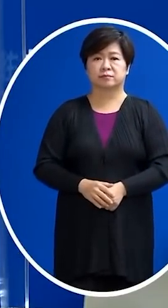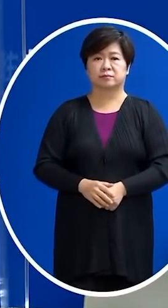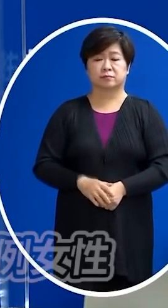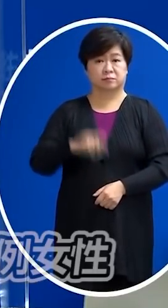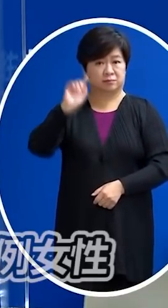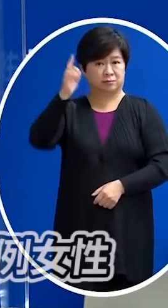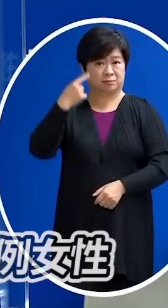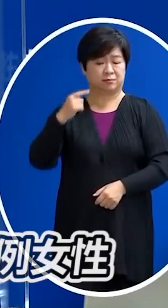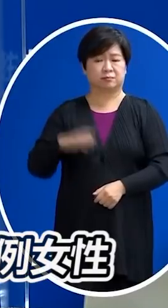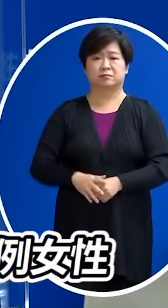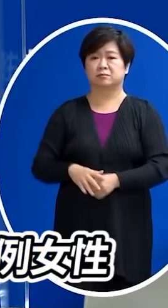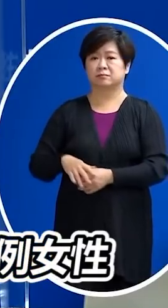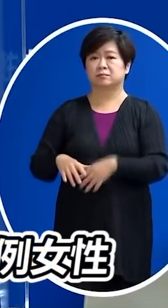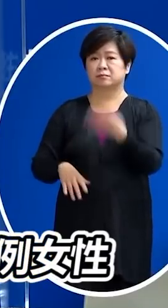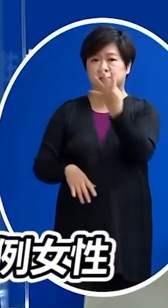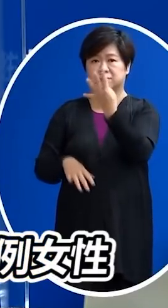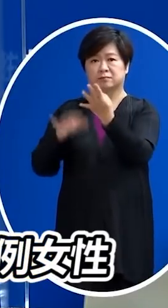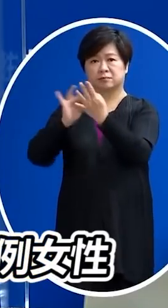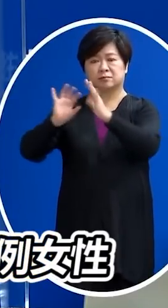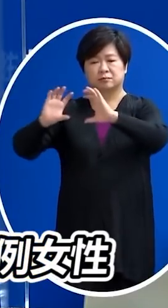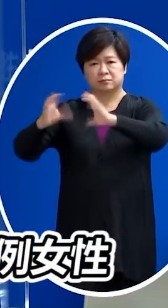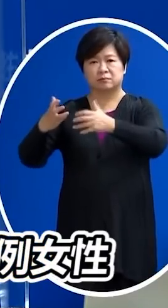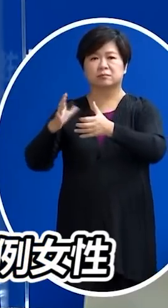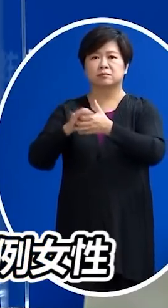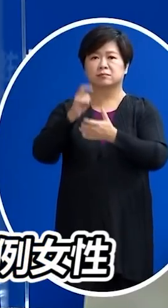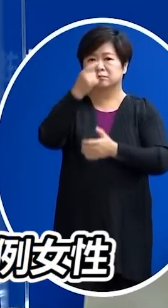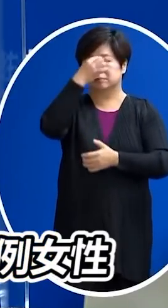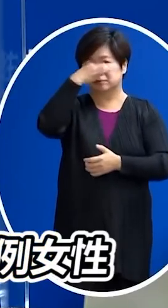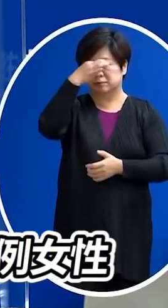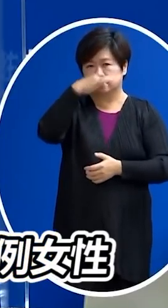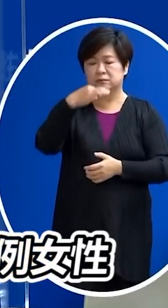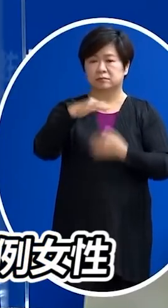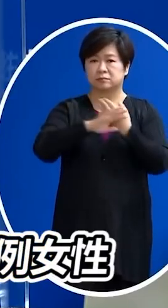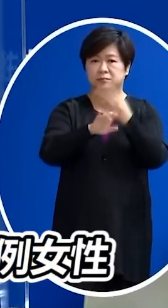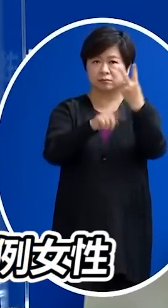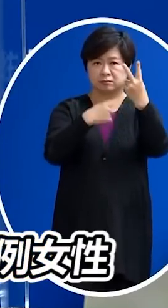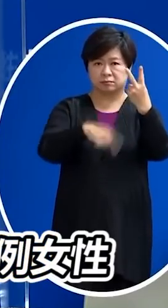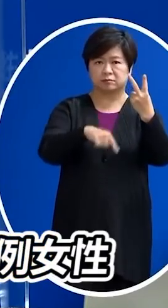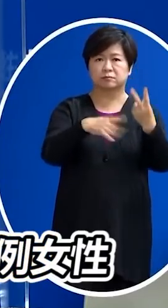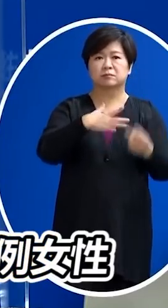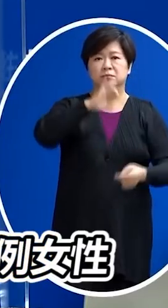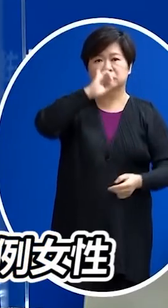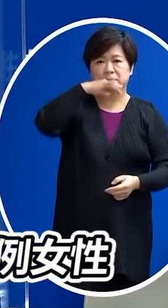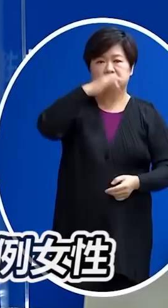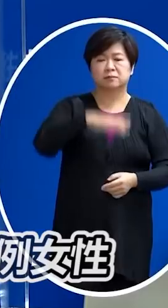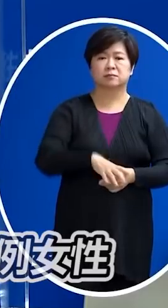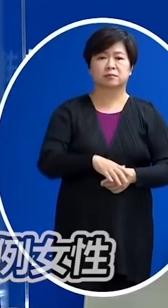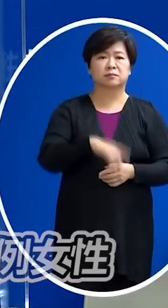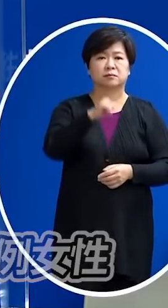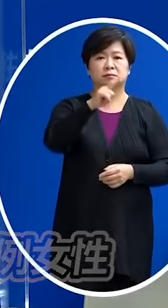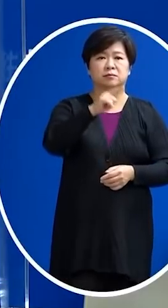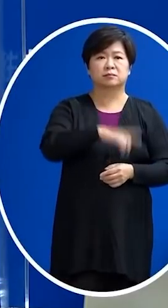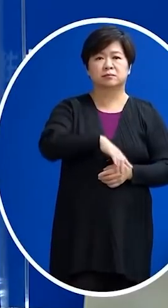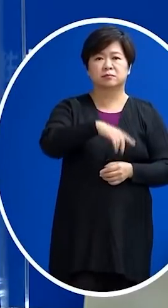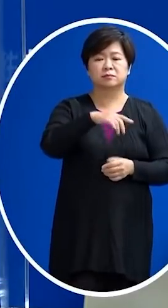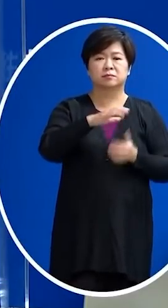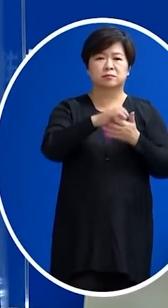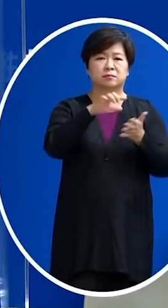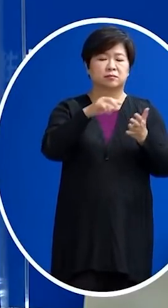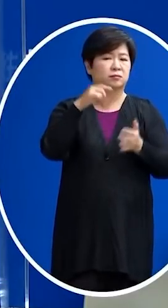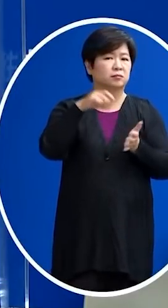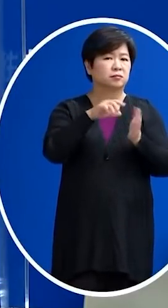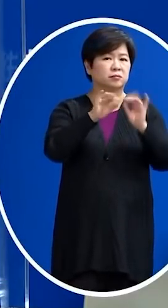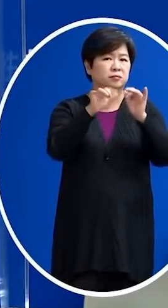自4例是印尼，还有菲律宾，2例是越南、土耳其，韩国是有2例